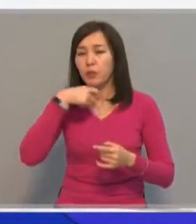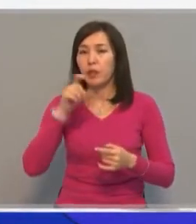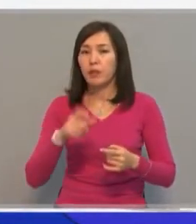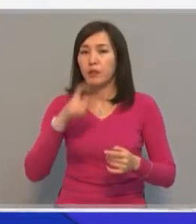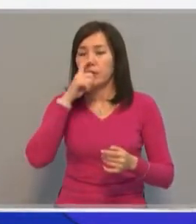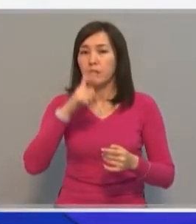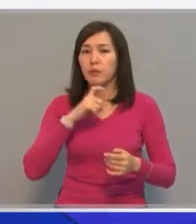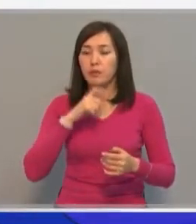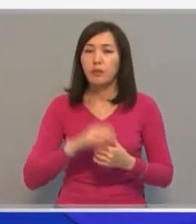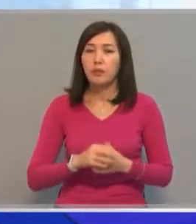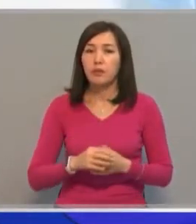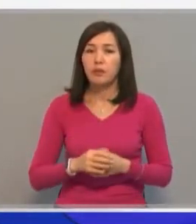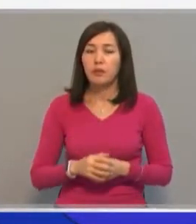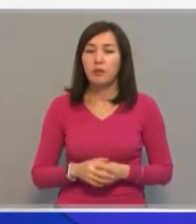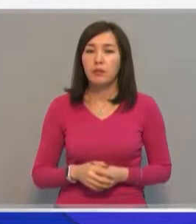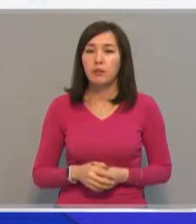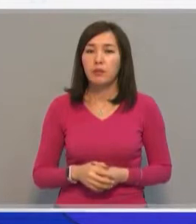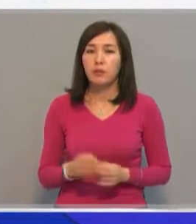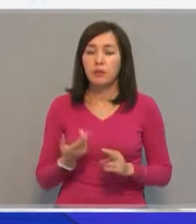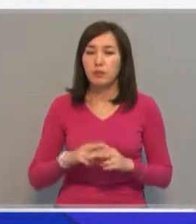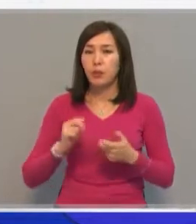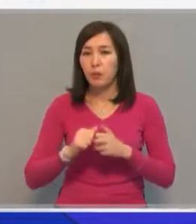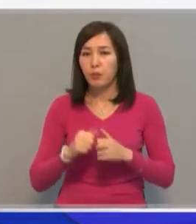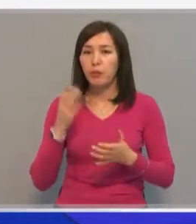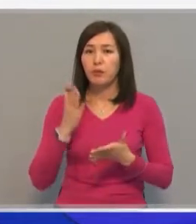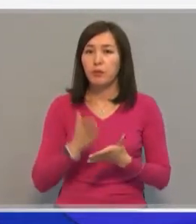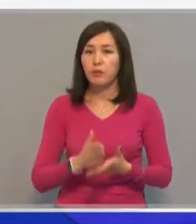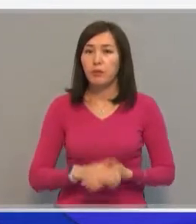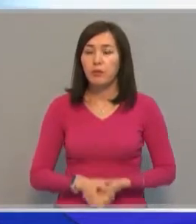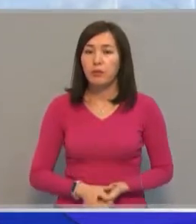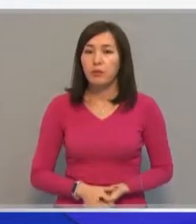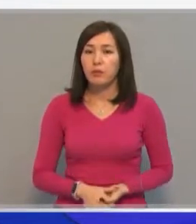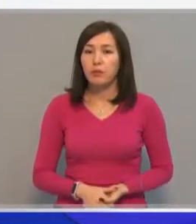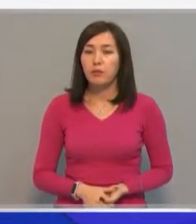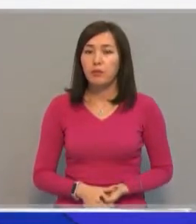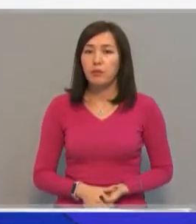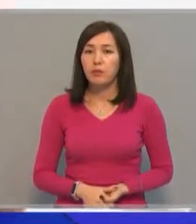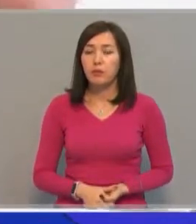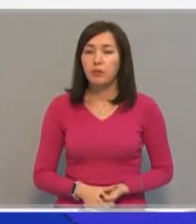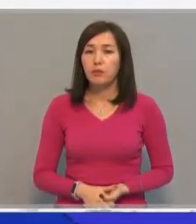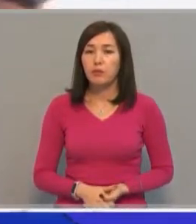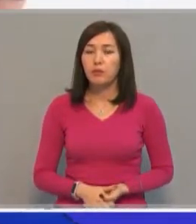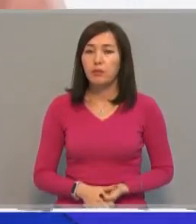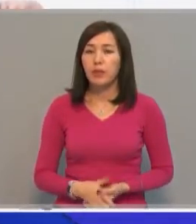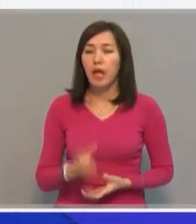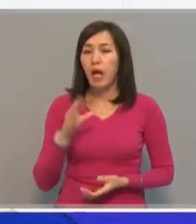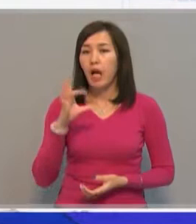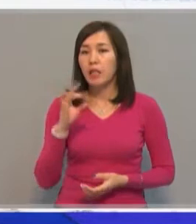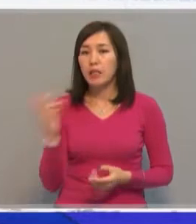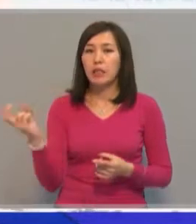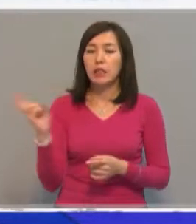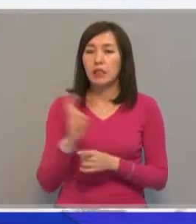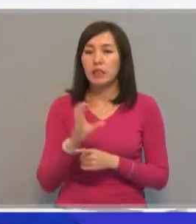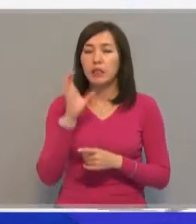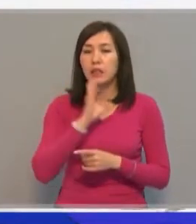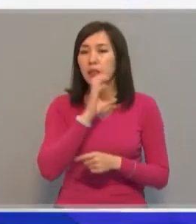бәрі түсінбейді, оларша қарай бермейді. Сондай мәселе болып отыр қазіргі жағдайда. И одан кейін именно мынау астар жақтан келіп